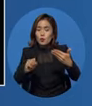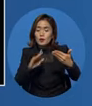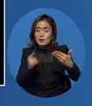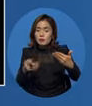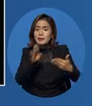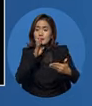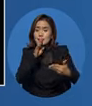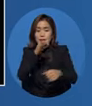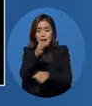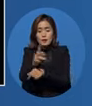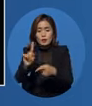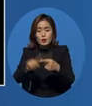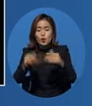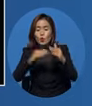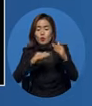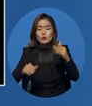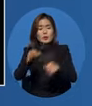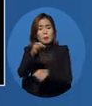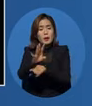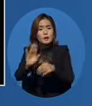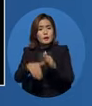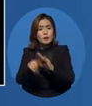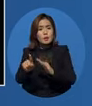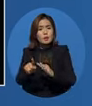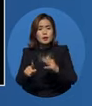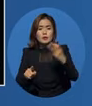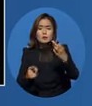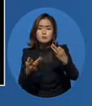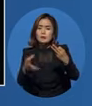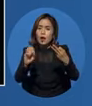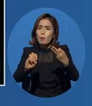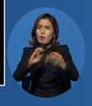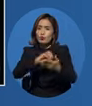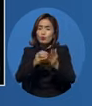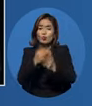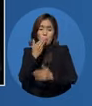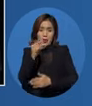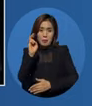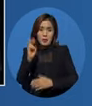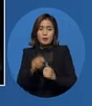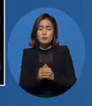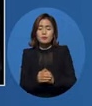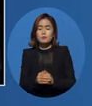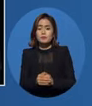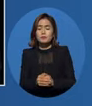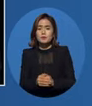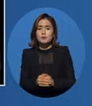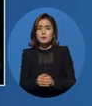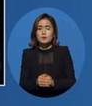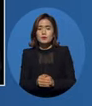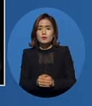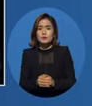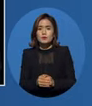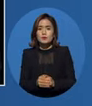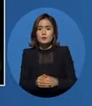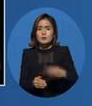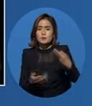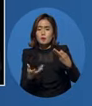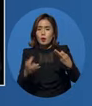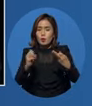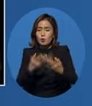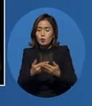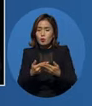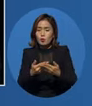시세는 공시가 기준이고 기니까 13억 이 넘을 겁니다 그 그것을 그렇게 풀어준 게 맞다고